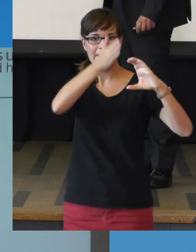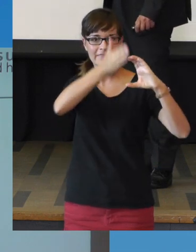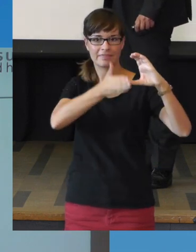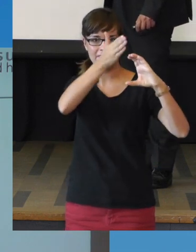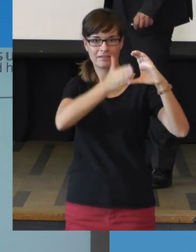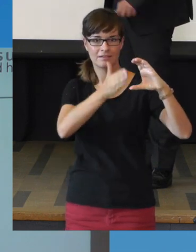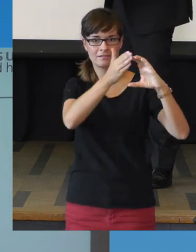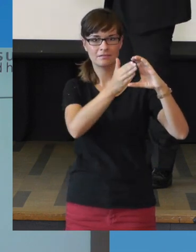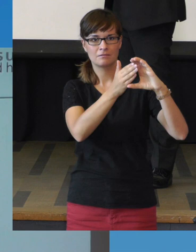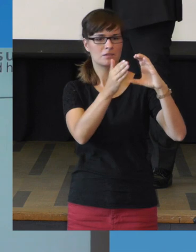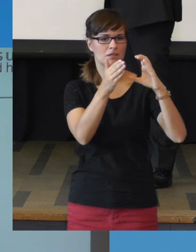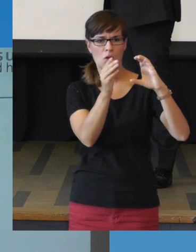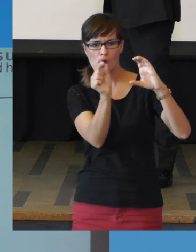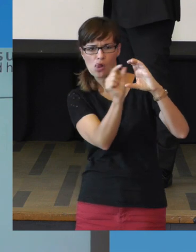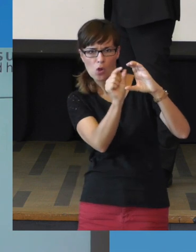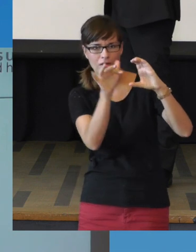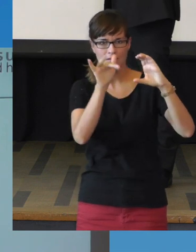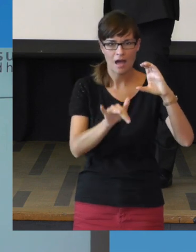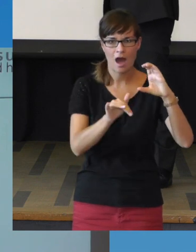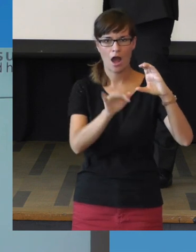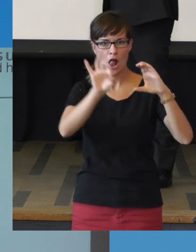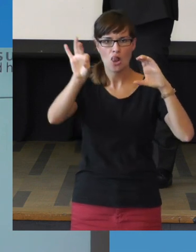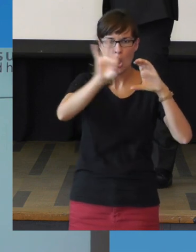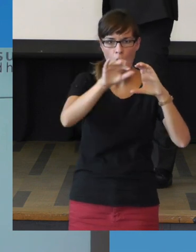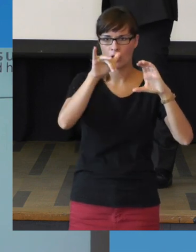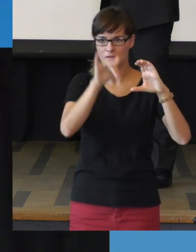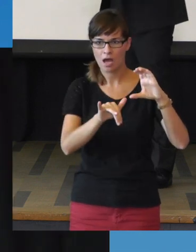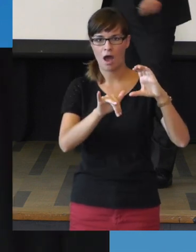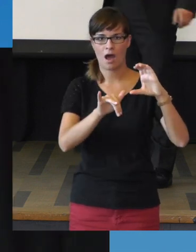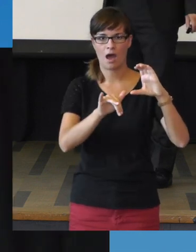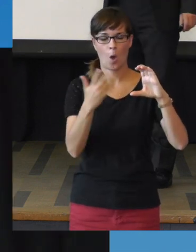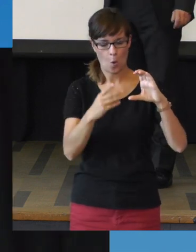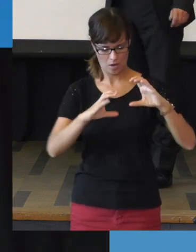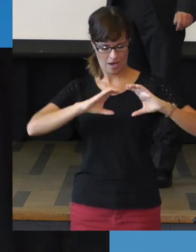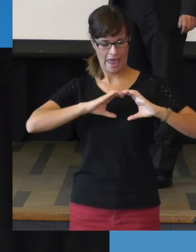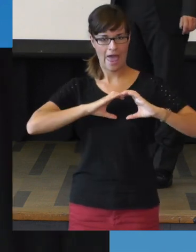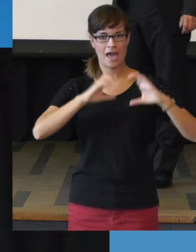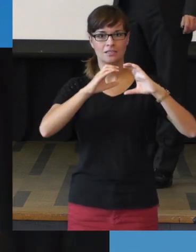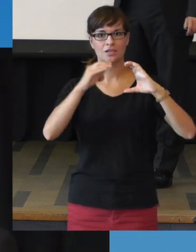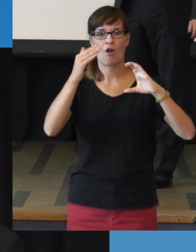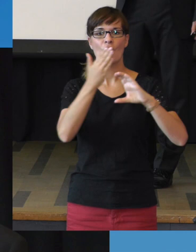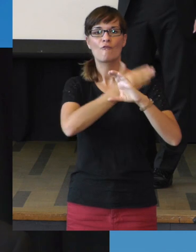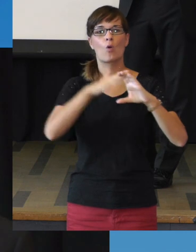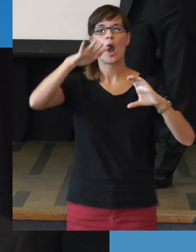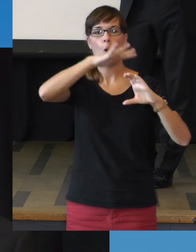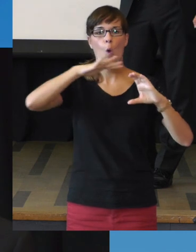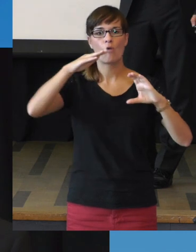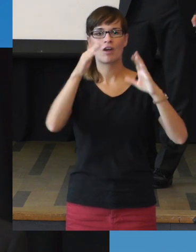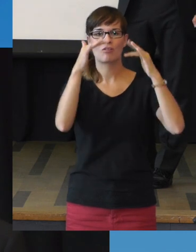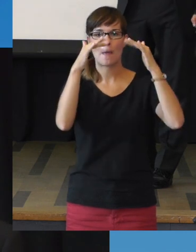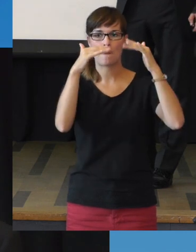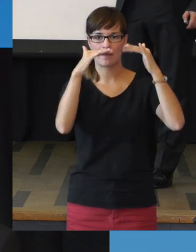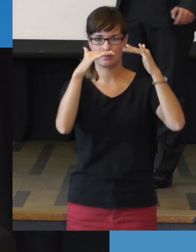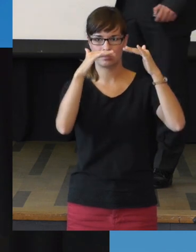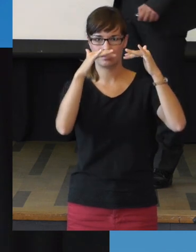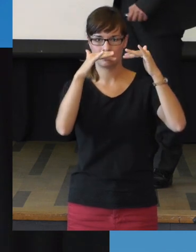der Kammerebene undicht sind oder aber wenn man bei Patienten, die Vorhofflimmern haben, einen sogenannten Vorhofohr-Okkluder implantieren will.